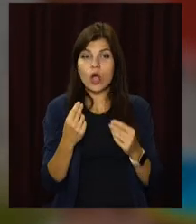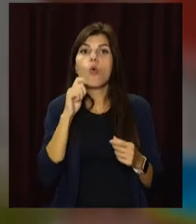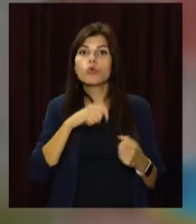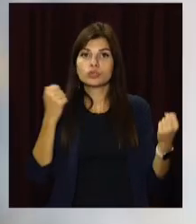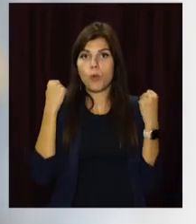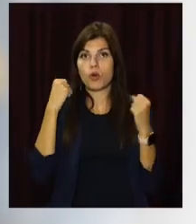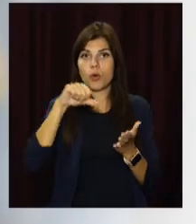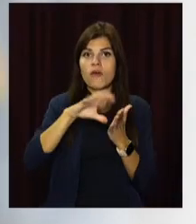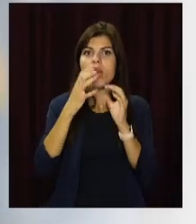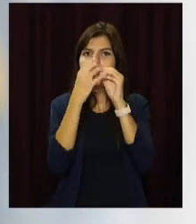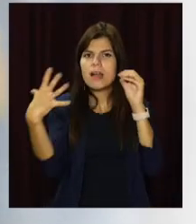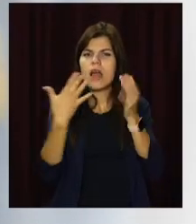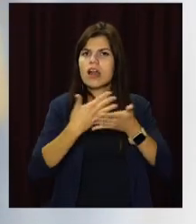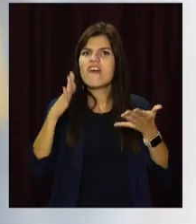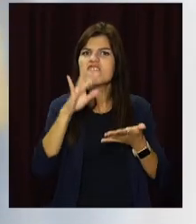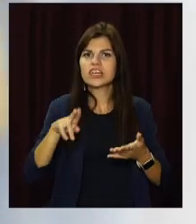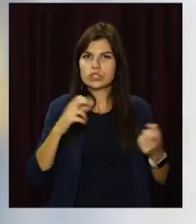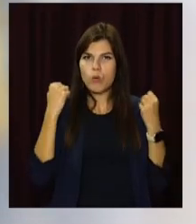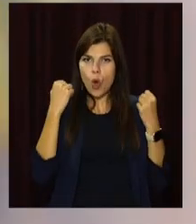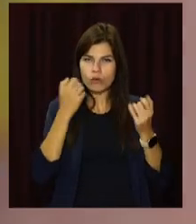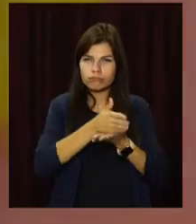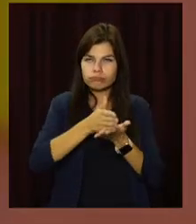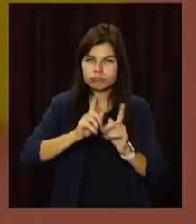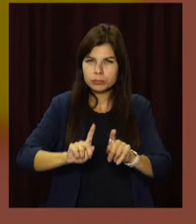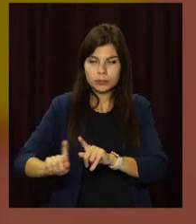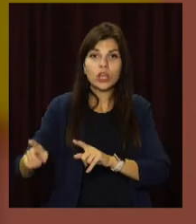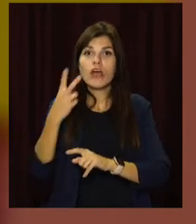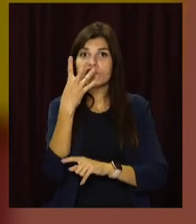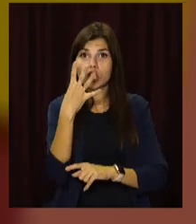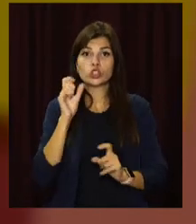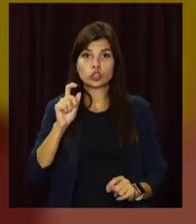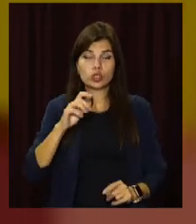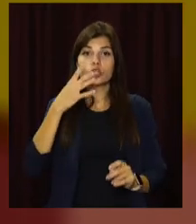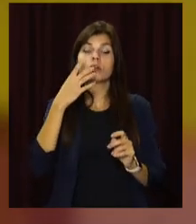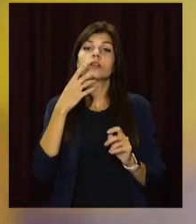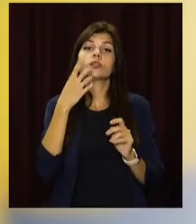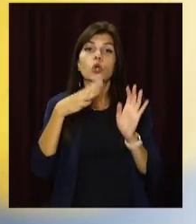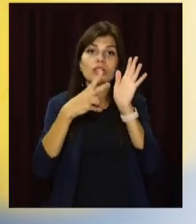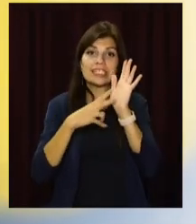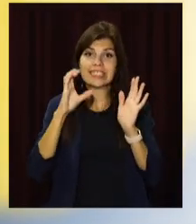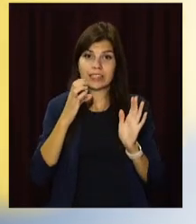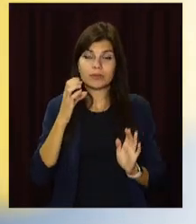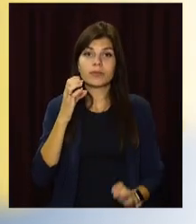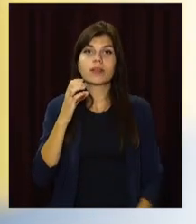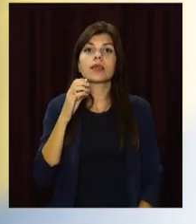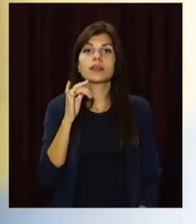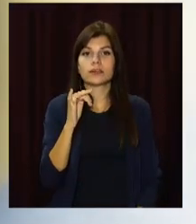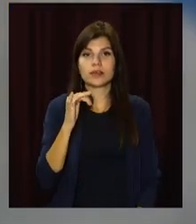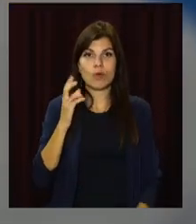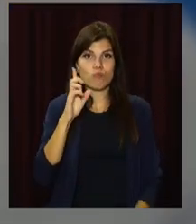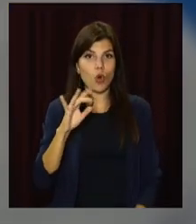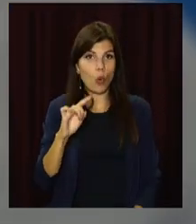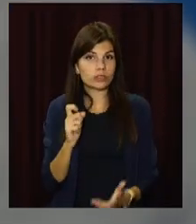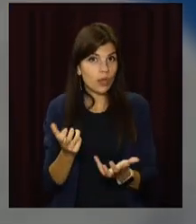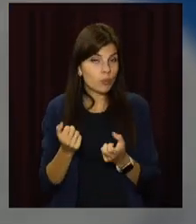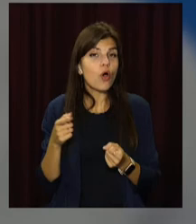спортсмени виступили в 15 видах спорту та здобули 24 золоті, 47 срібних та 37 бронзових нагород. При